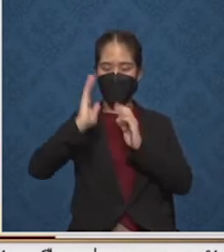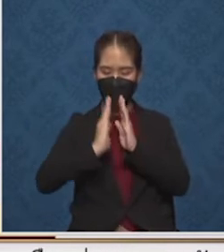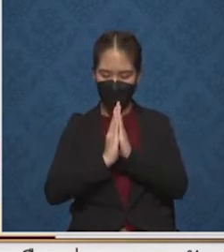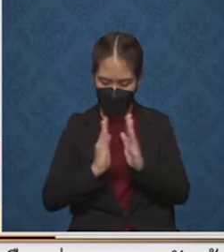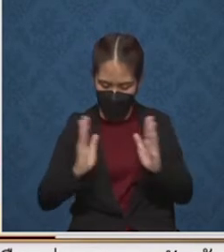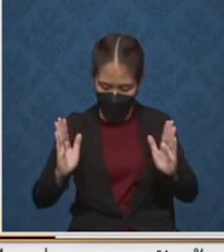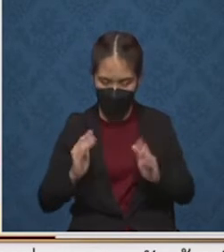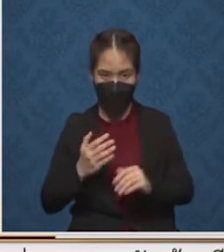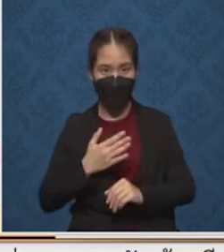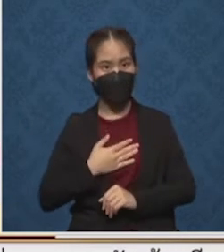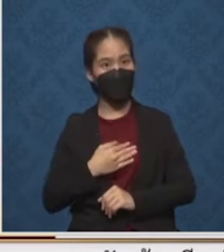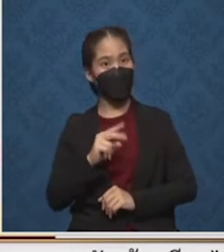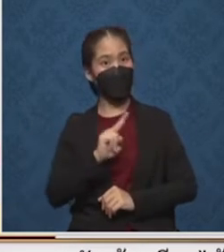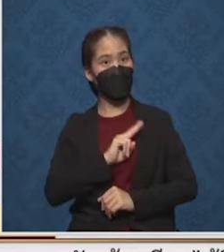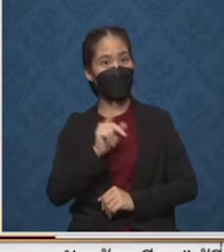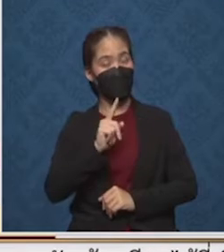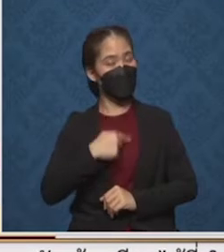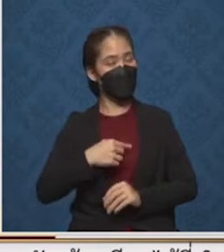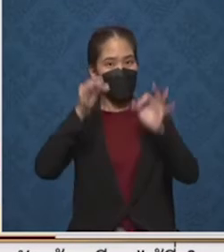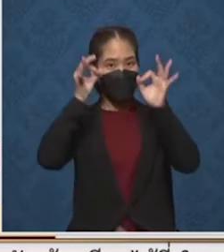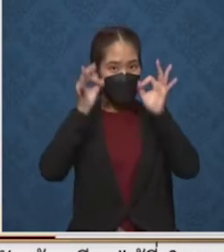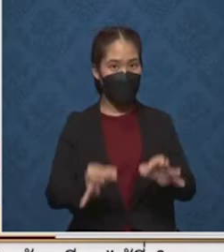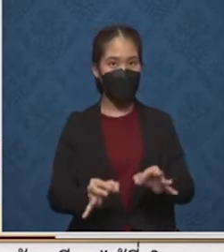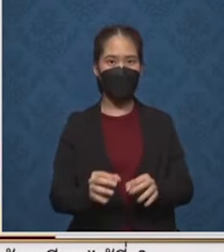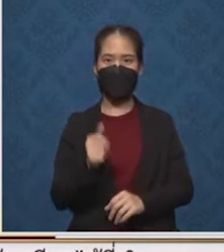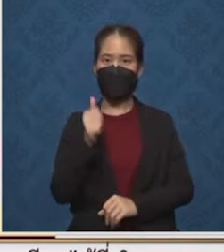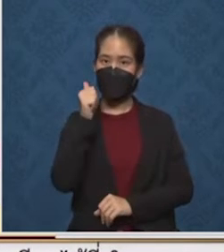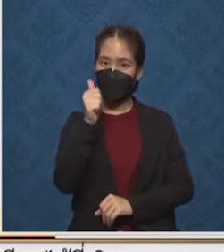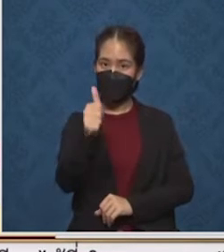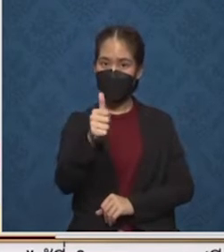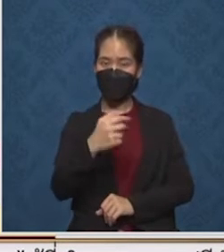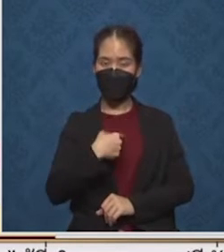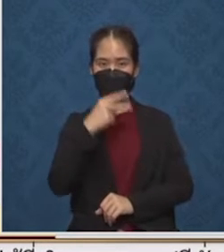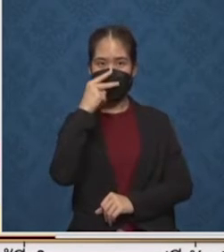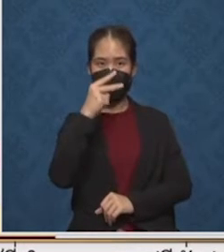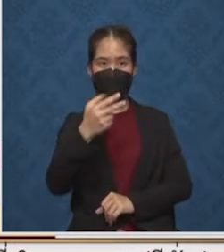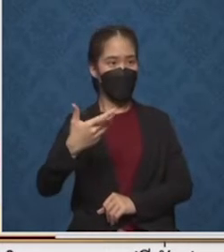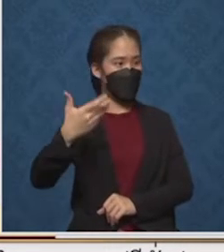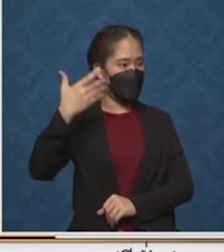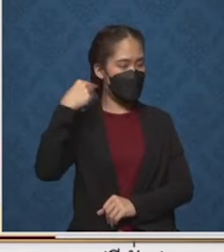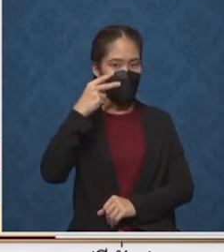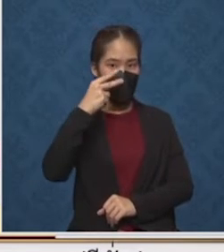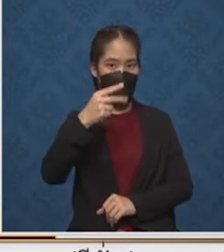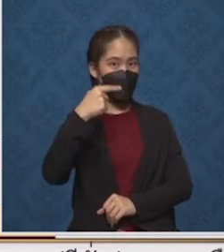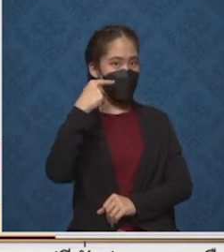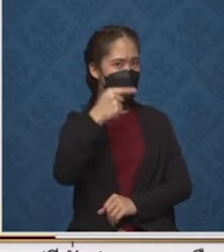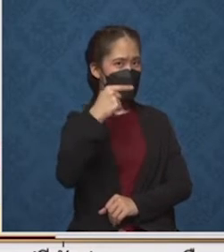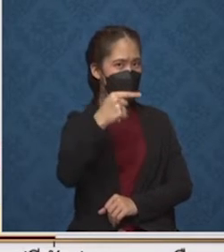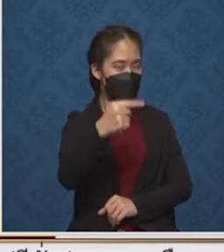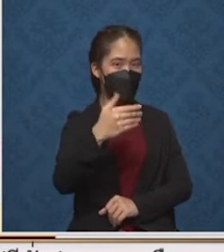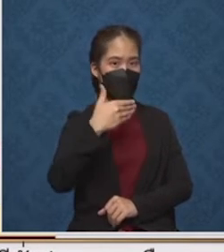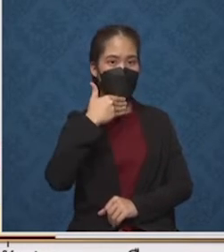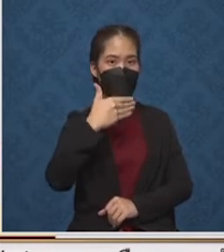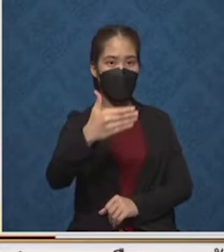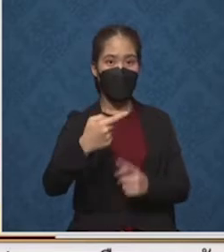หยุดการตัดสินใจครั้งนี้ท่านน่ะสิ่งที่ผมมองท่านง่ายร้ายมาตลอดเนี้ยผม